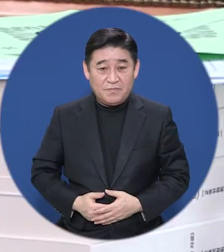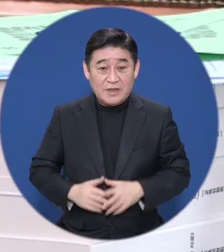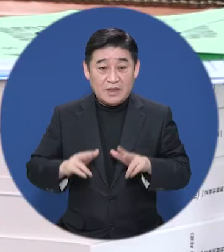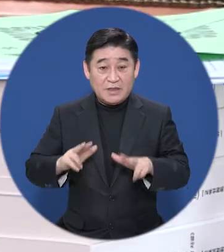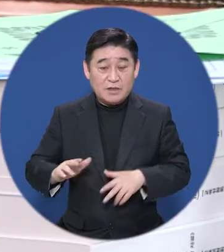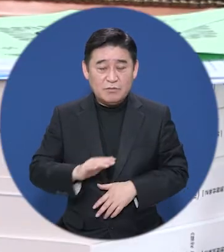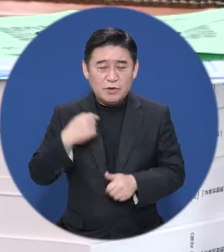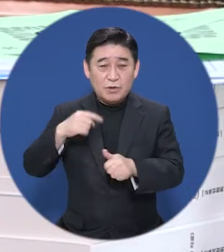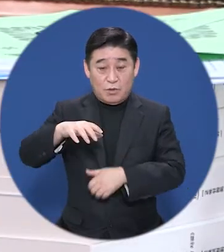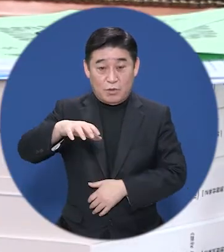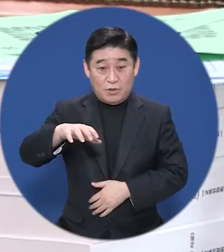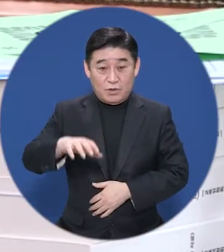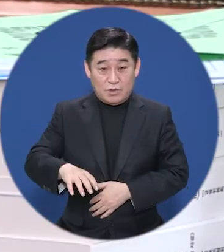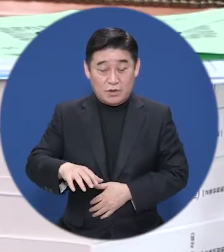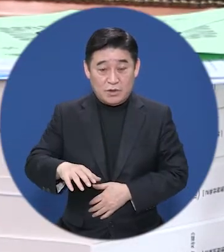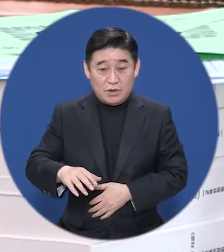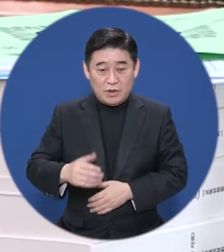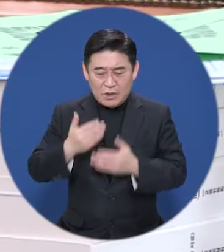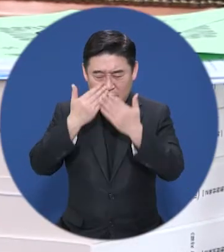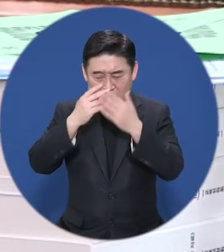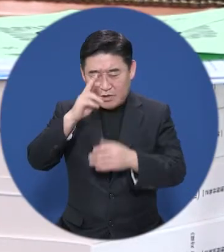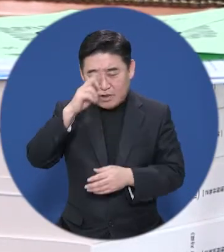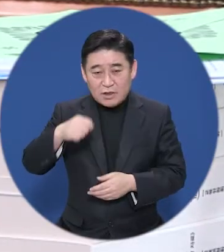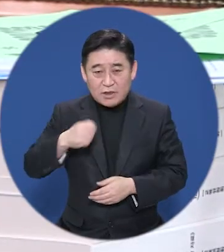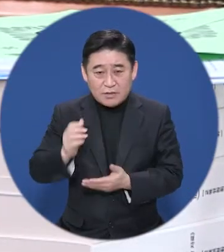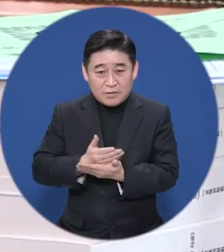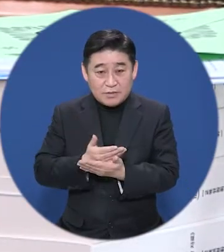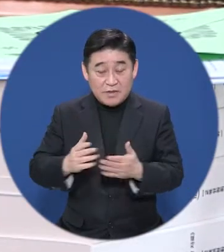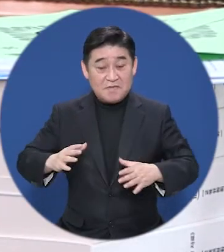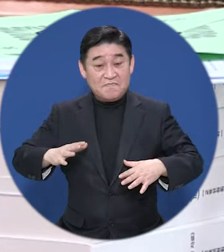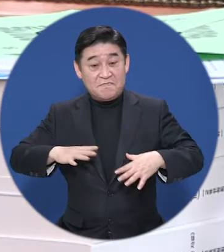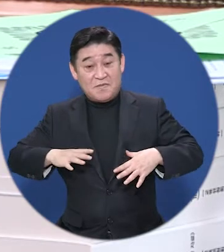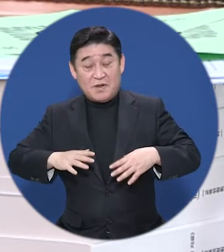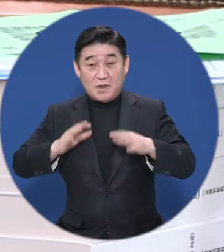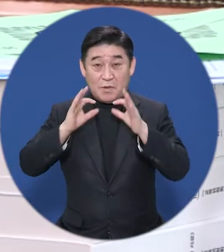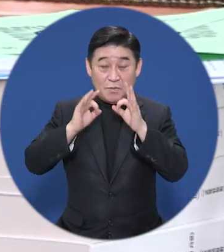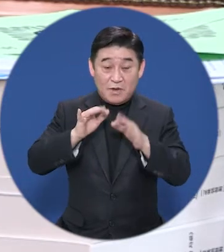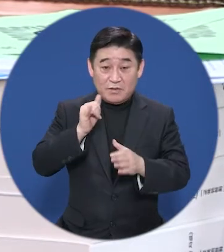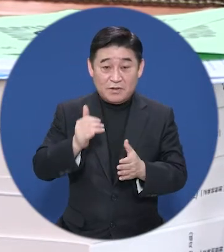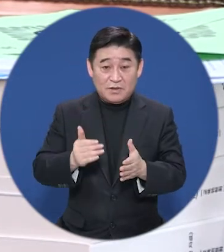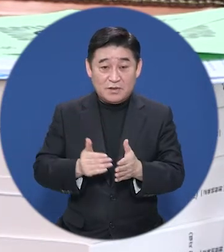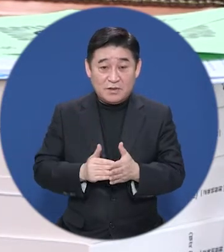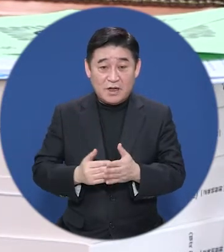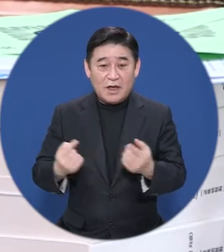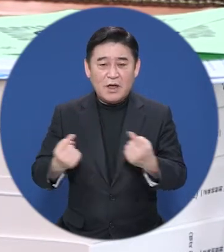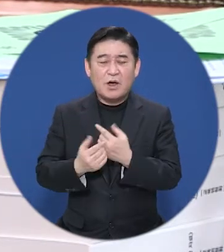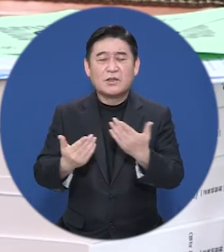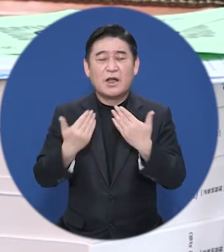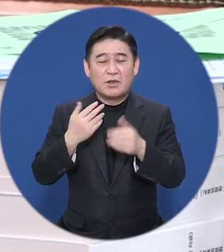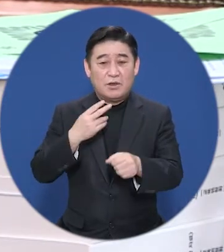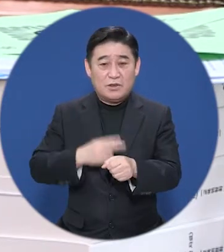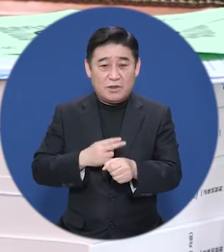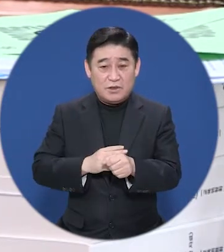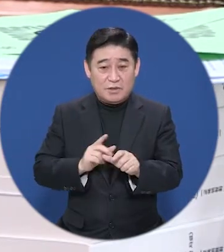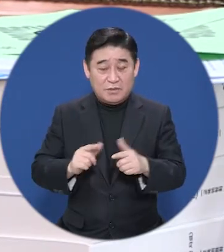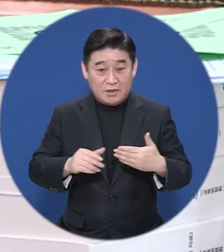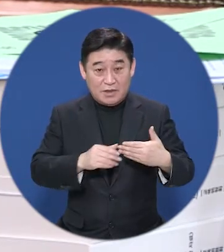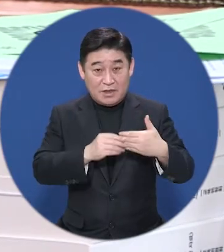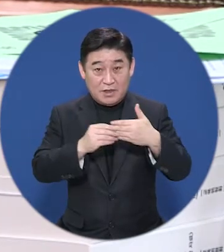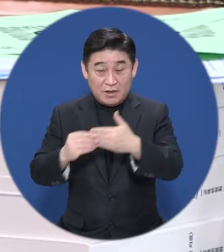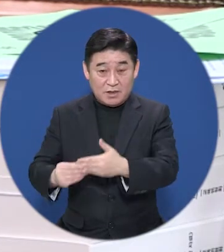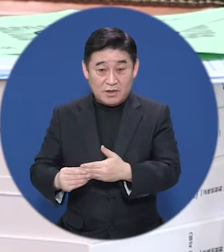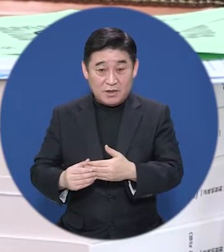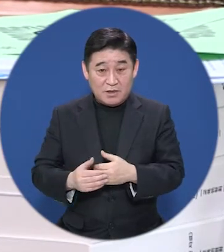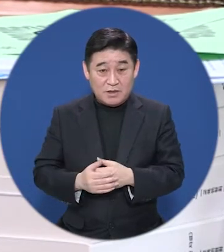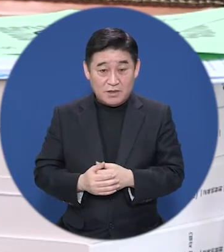지금 우리 교육청에서 비상급식을 매우 자랑스럽게 선전하고 있는데 혁신학교의 교사라는 분들을